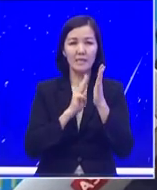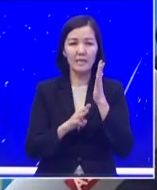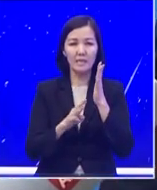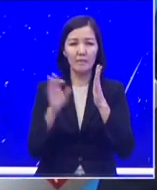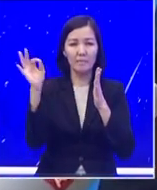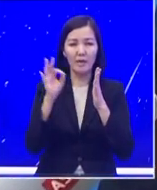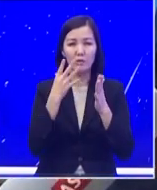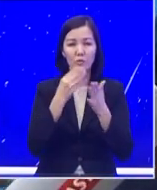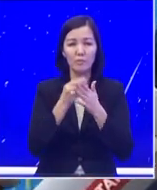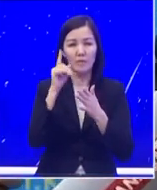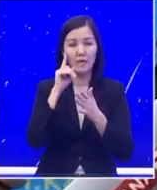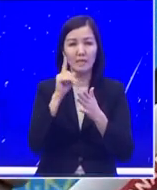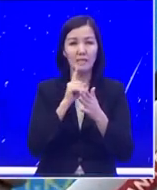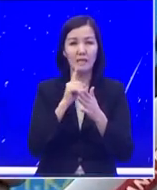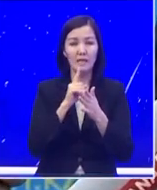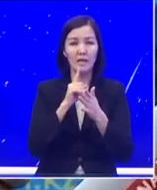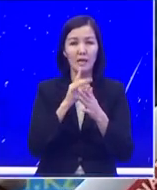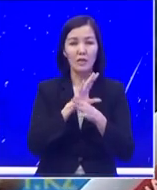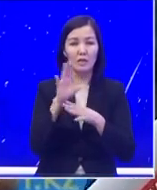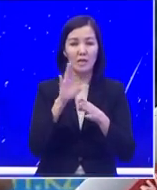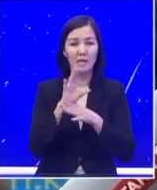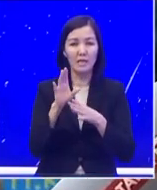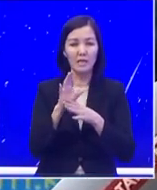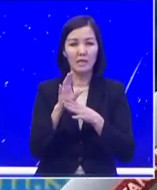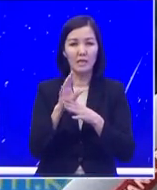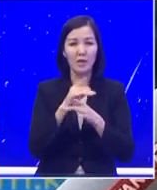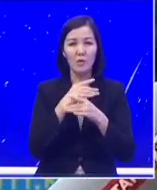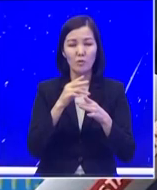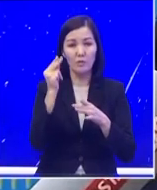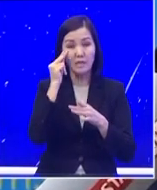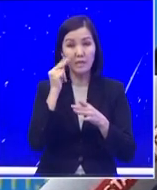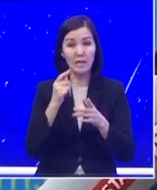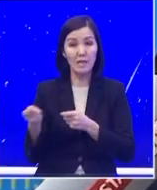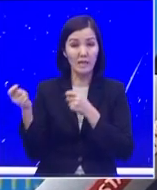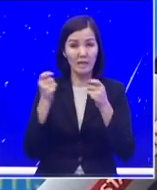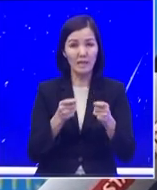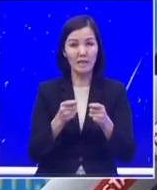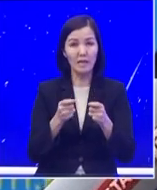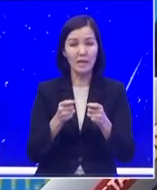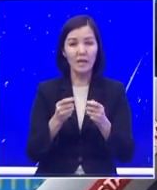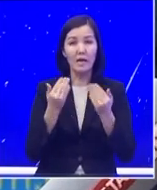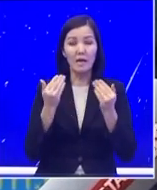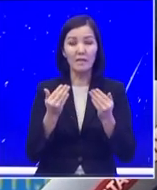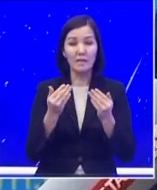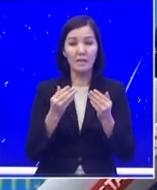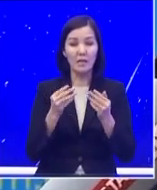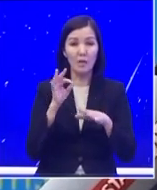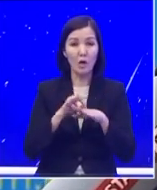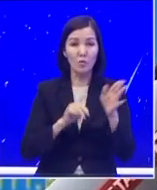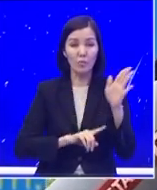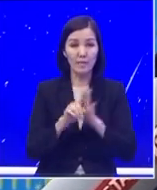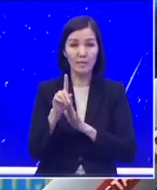өндірушілер шығарады, бірақ жаңағы шикізаттар көп жағдайда сол Қытайдан келеді. Қытайда осындай жағдай басталғаннан кейін,